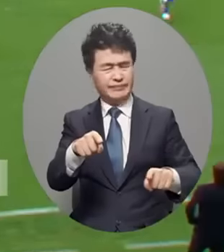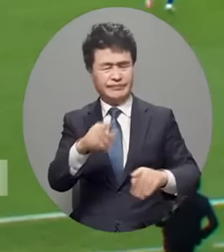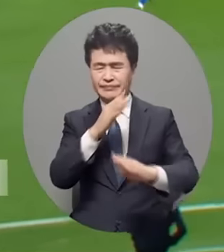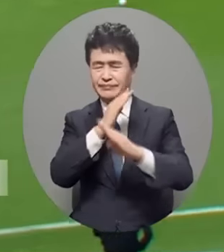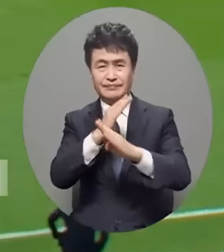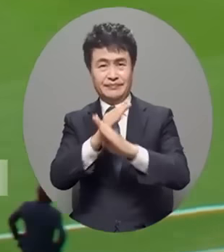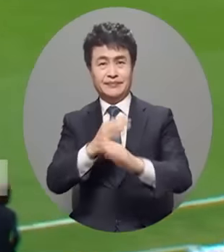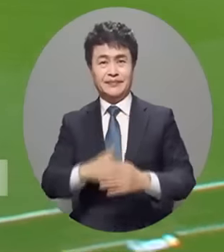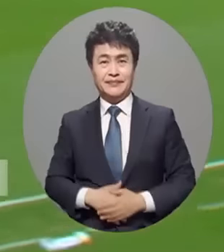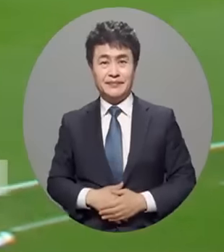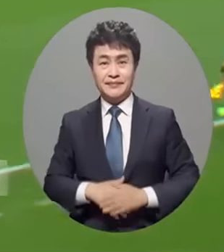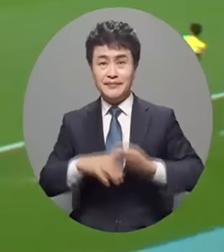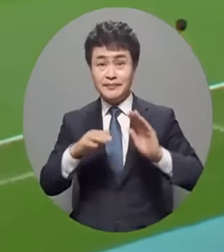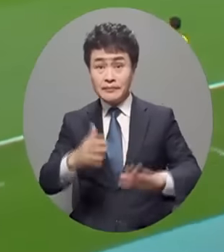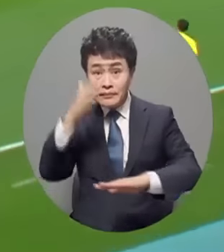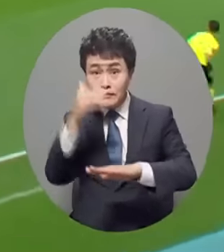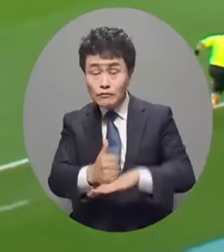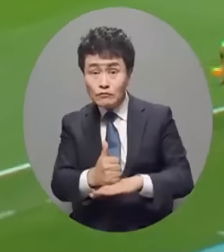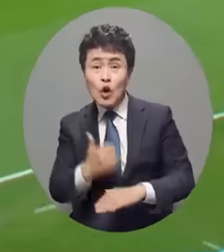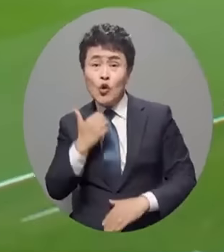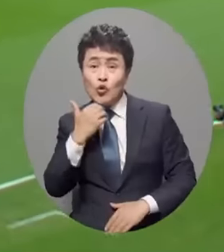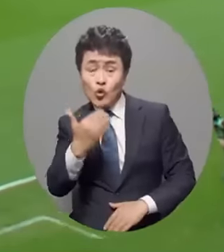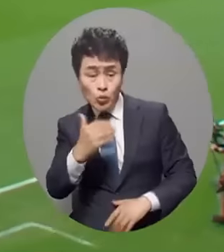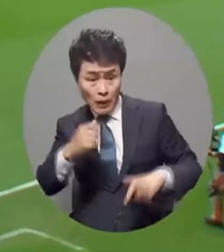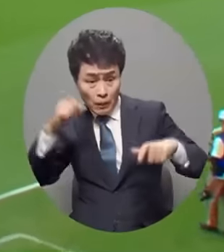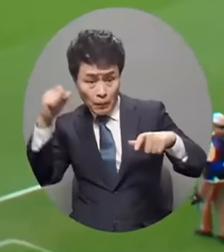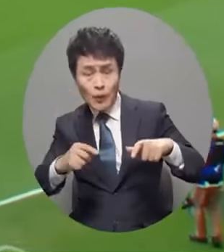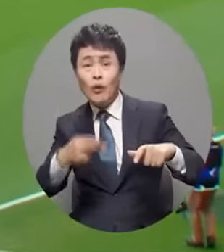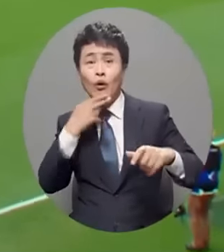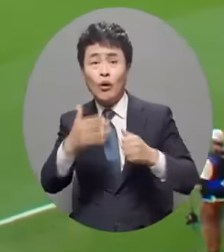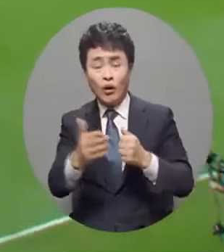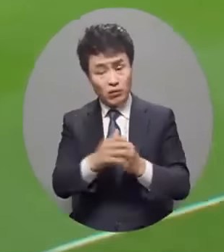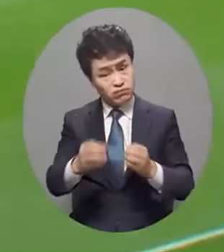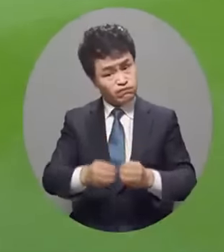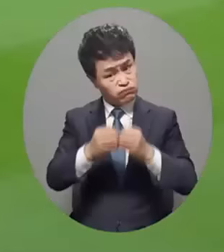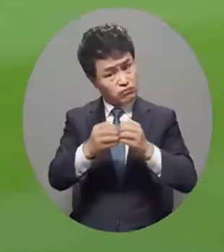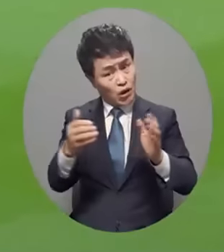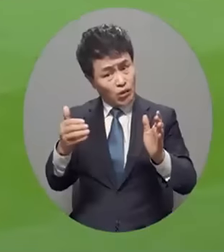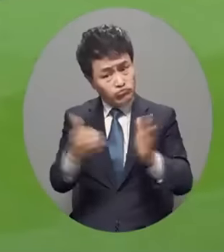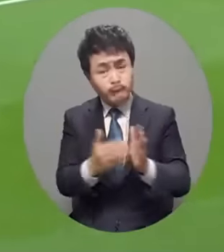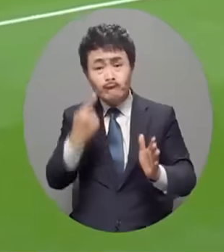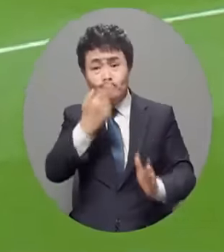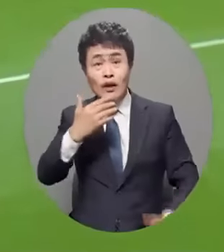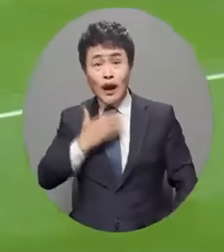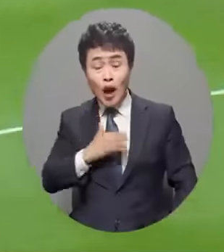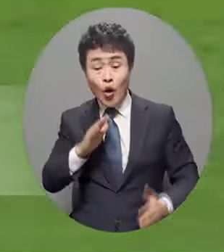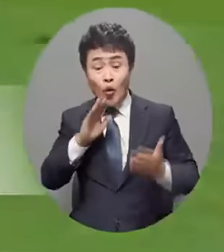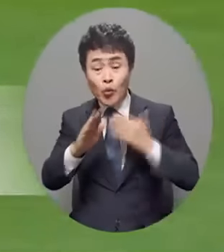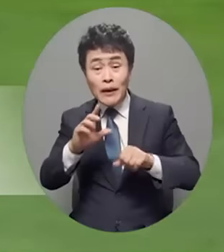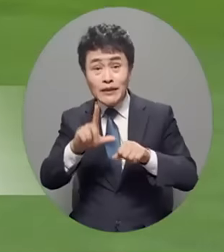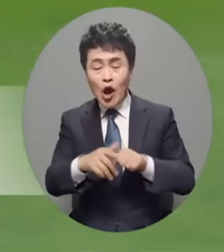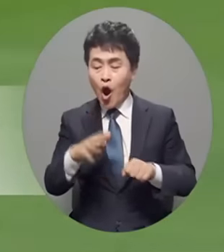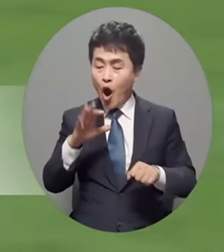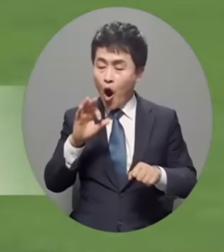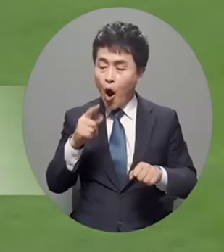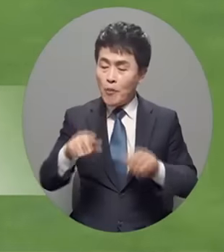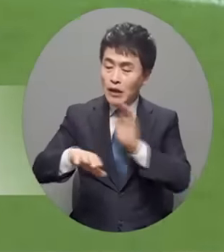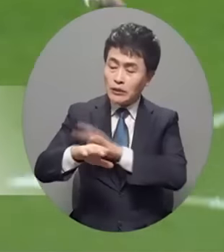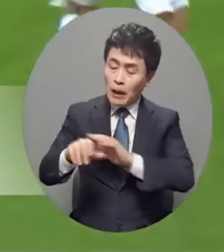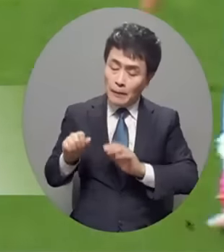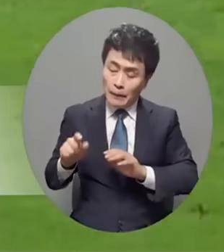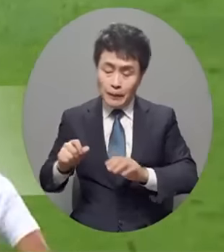선언됩니다. 결국 90분 동안 득점이 나오지 않으면서 무승부로 끝날 것 같았는데요. 후반 추가 시간 엄원상이 측면에 파고들다